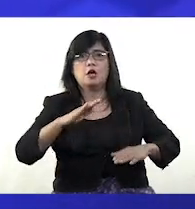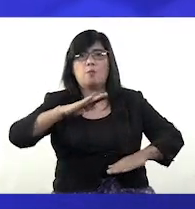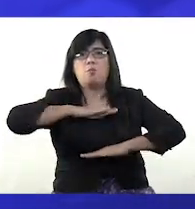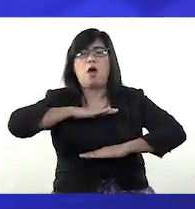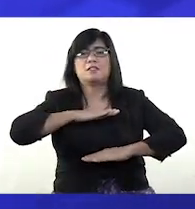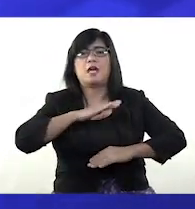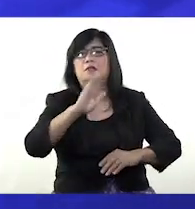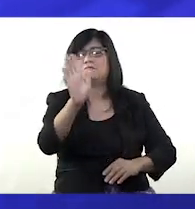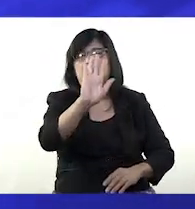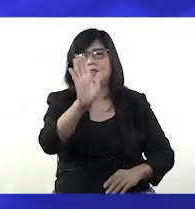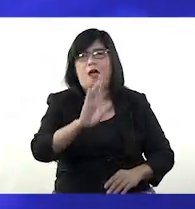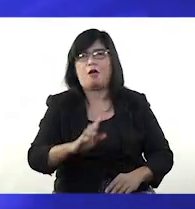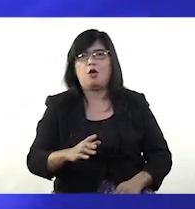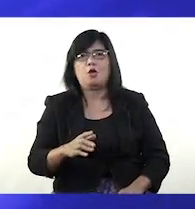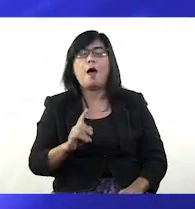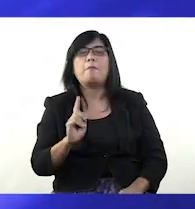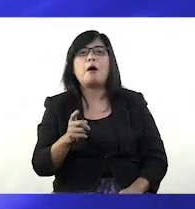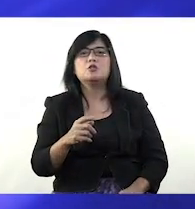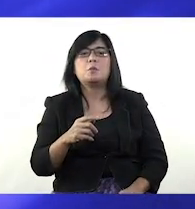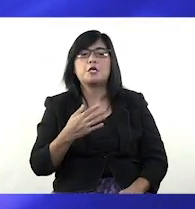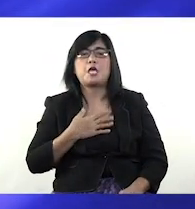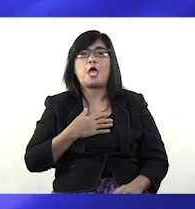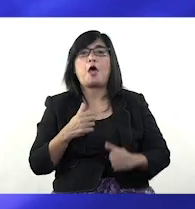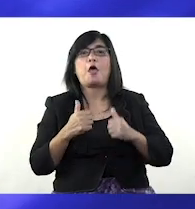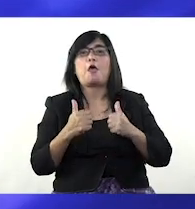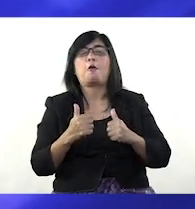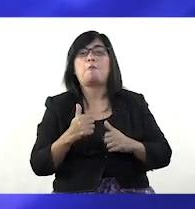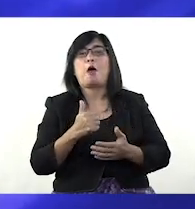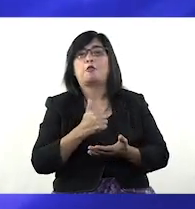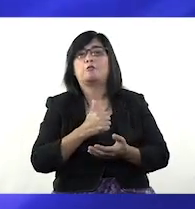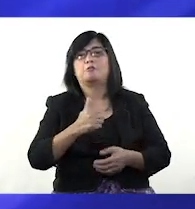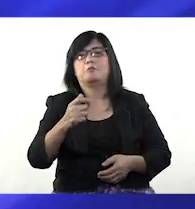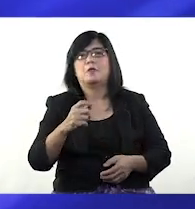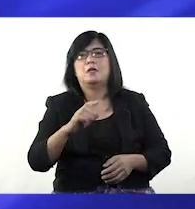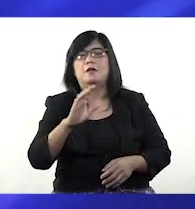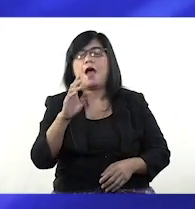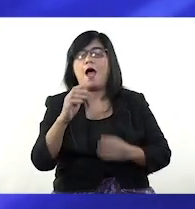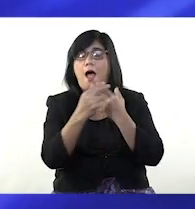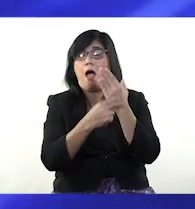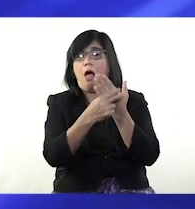masa bisa hebat di dunia ini Alkitab bilang jangan simpan hartamu di bumi